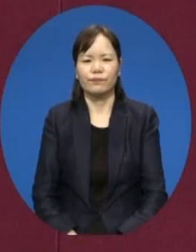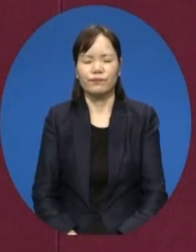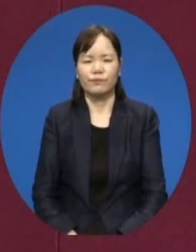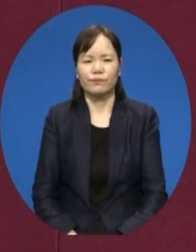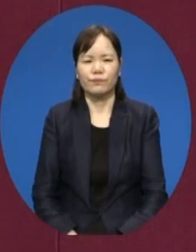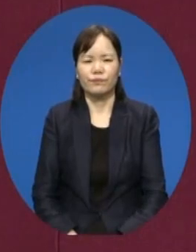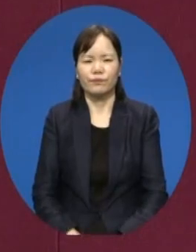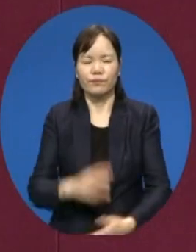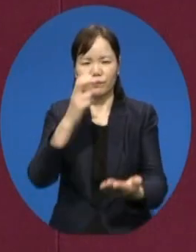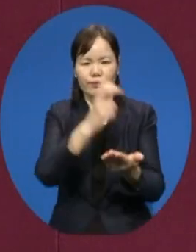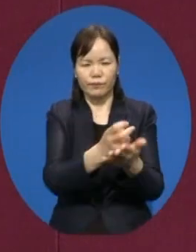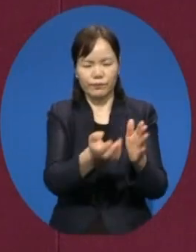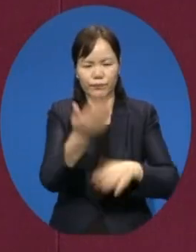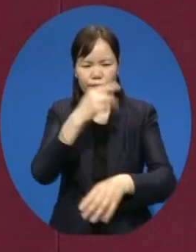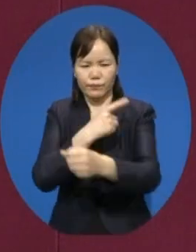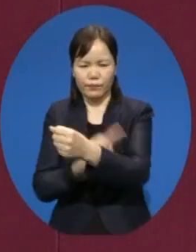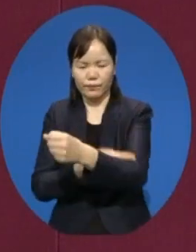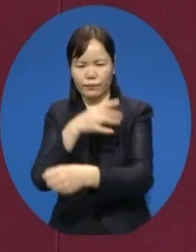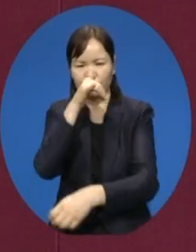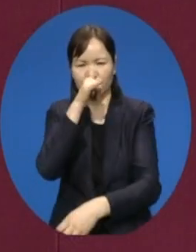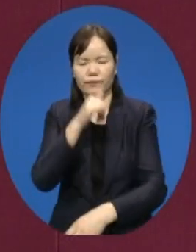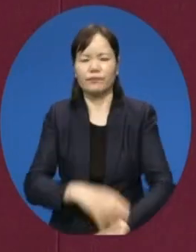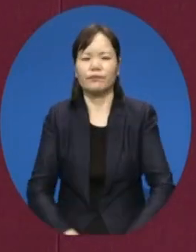법 위에 권력이 있습니다.